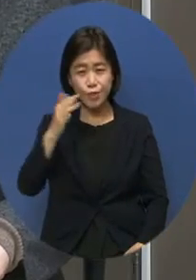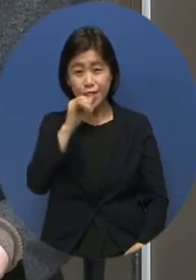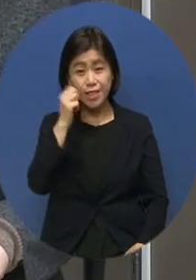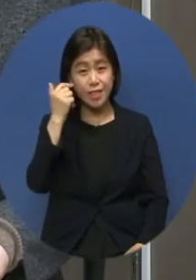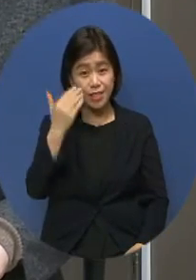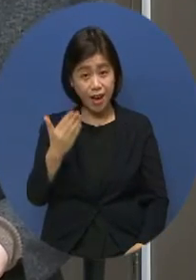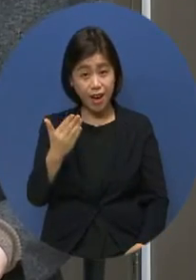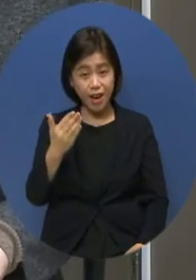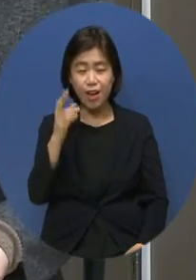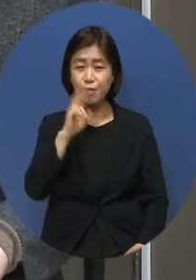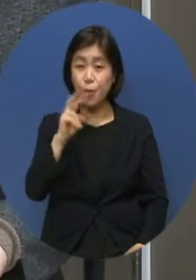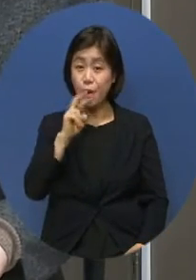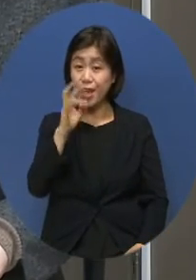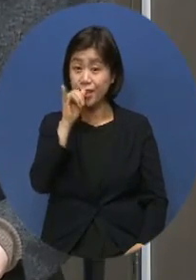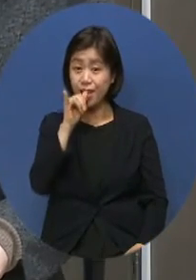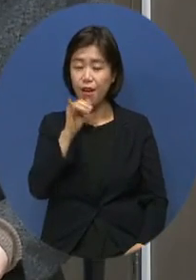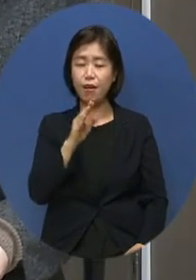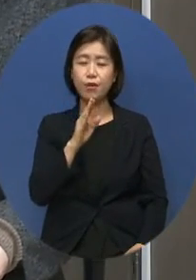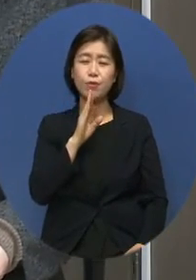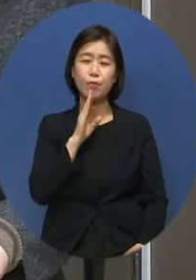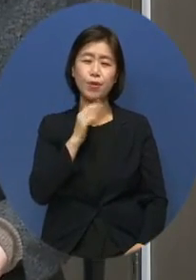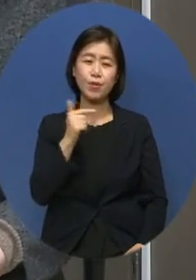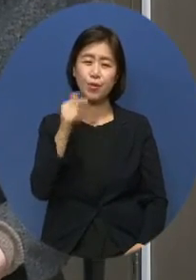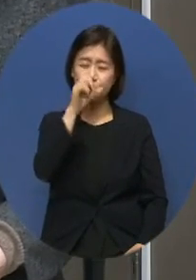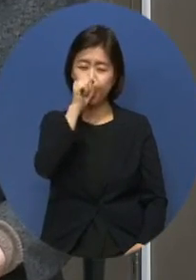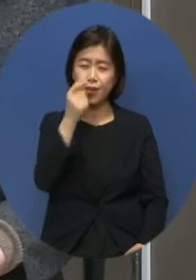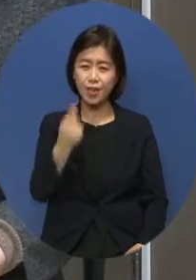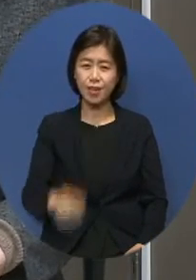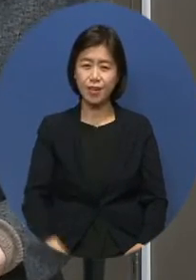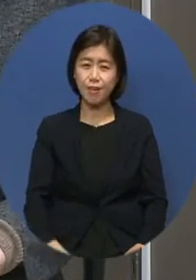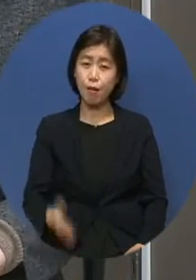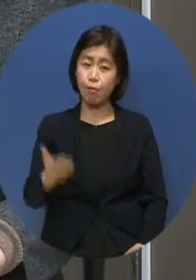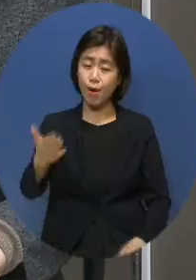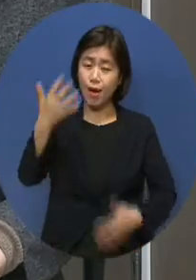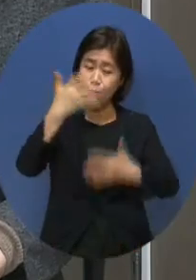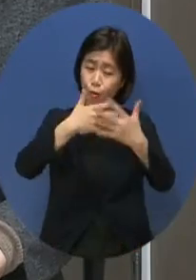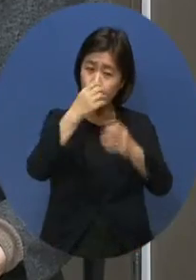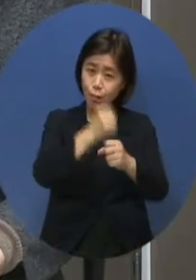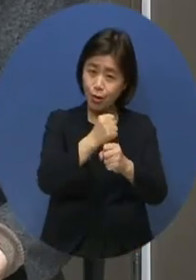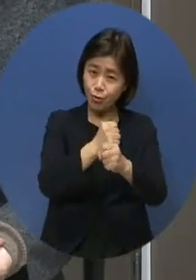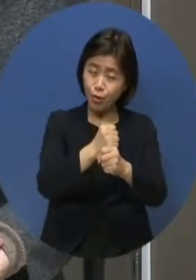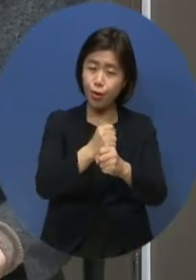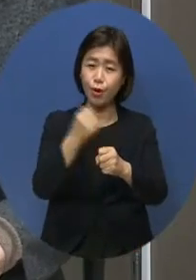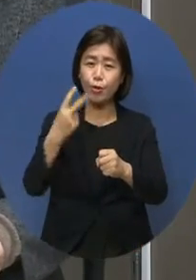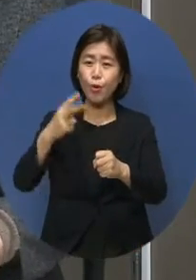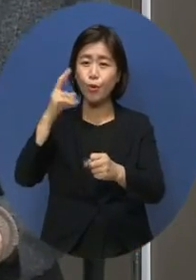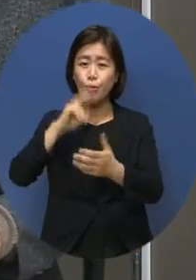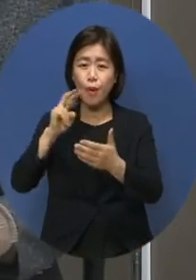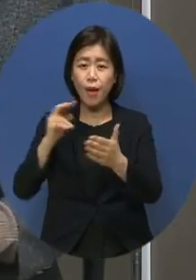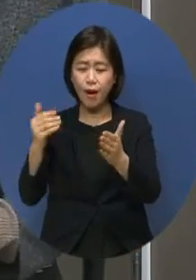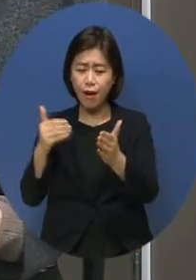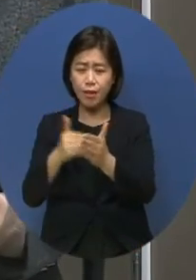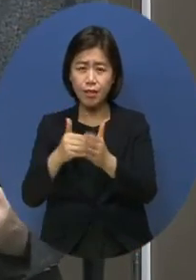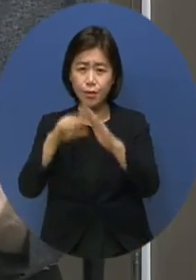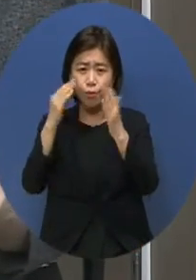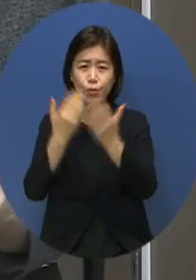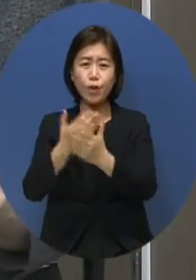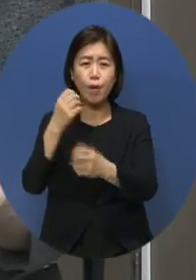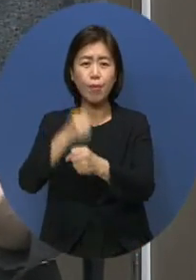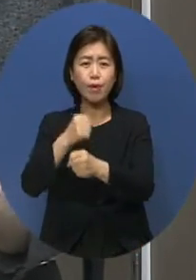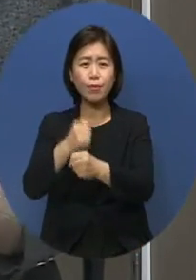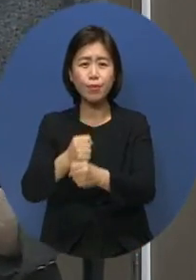찾아 듣기도 했었거든요. 네, 어떻게 영화도 만드시고 노래까지도 만들게